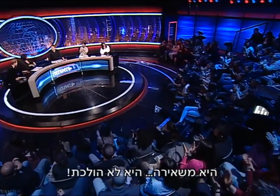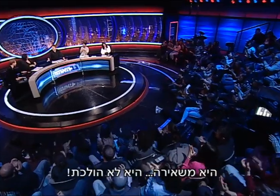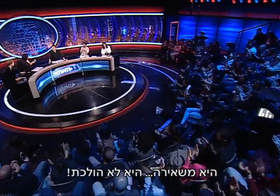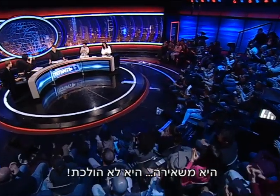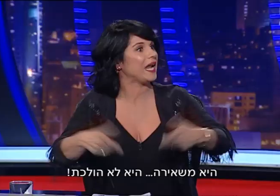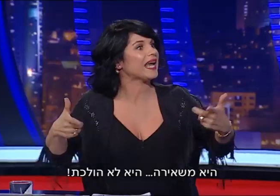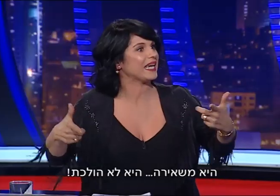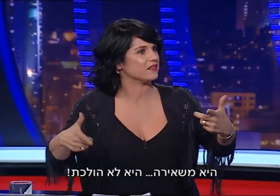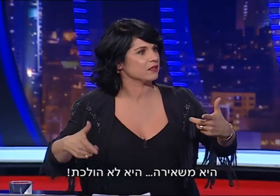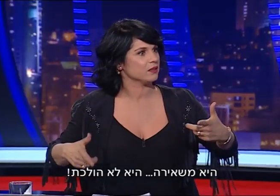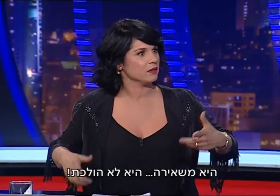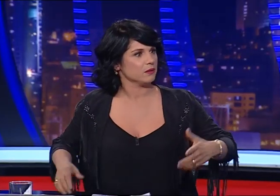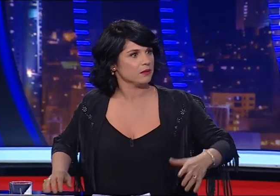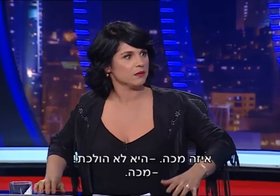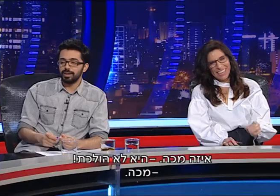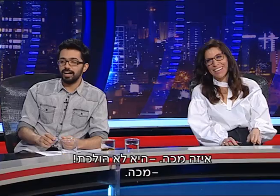משאירת, היא לא